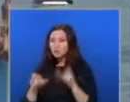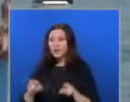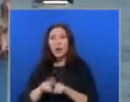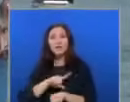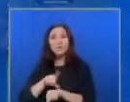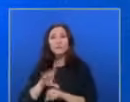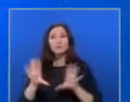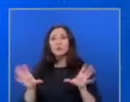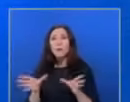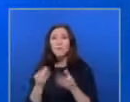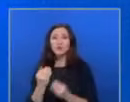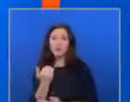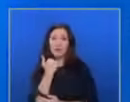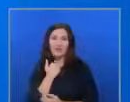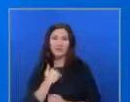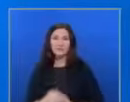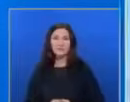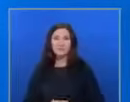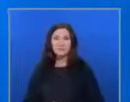започнат масово даване.